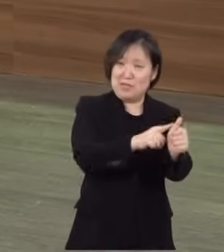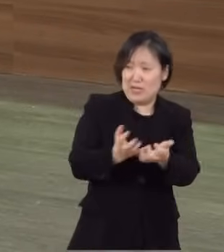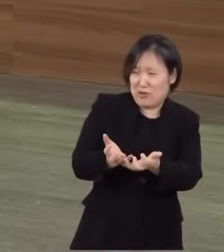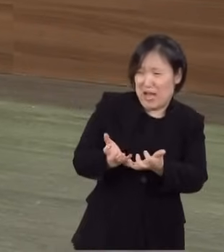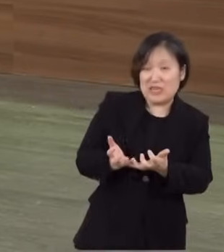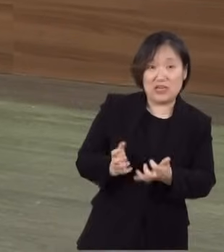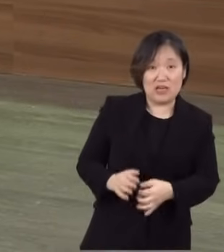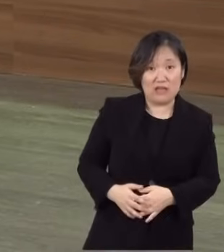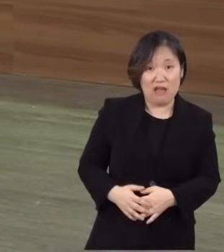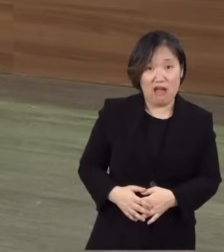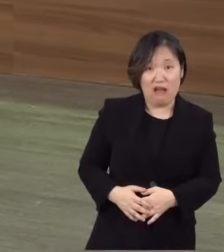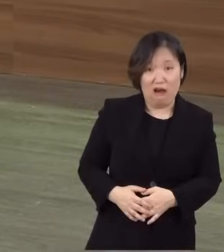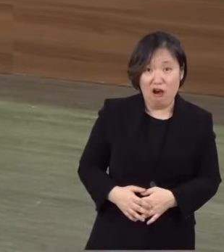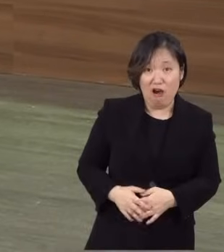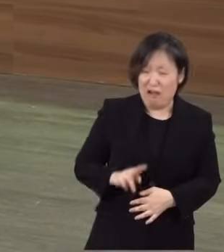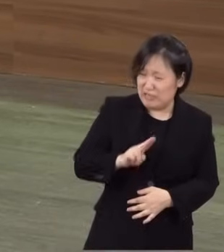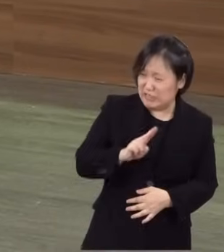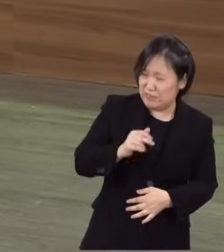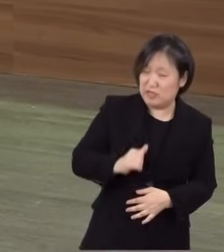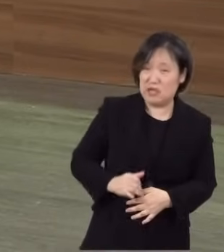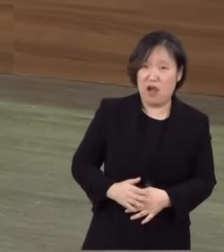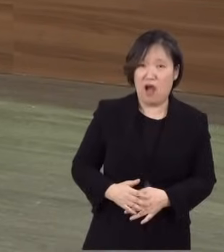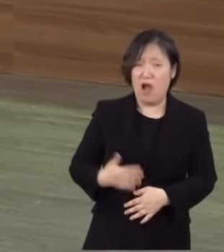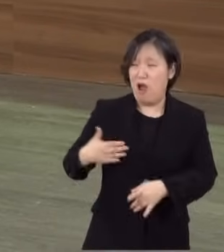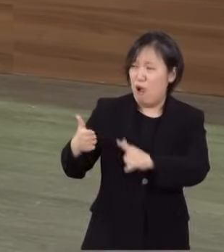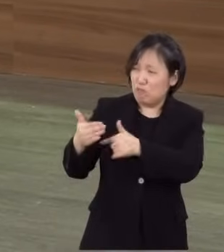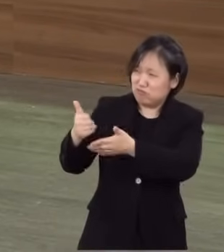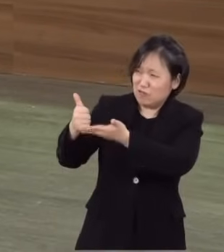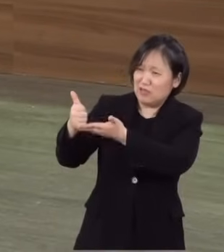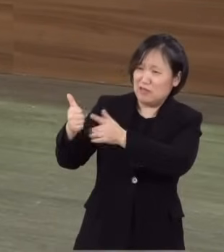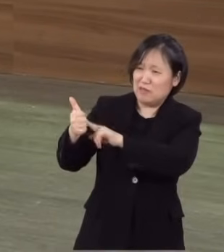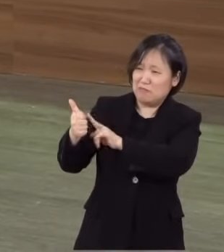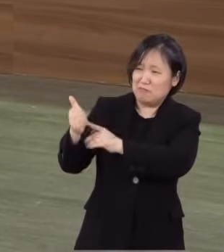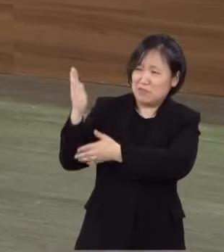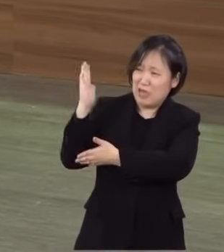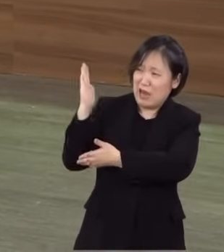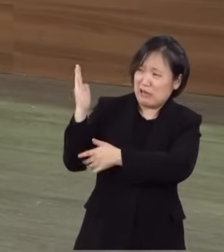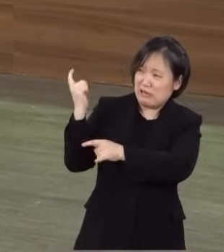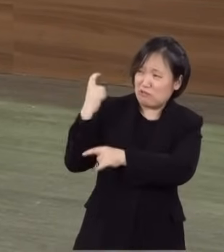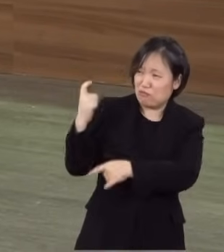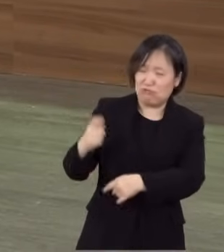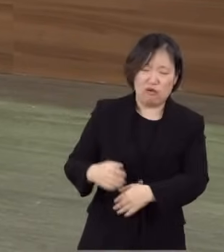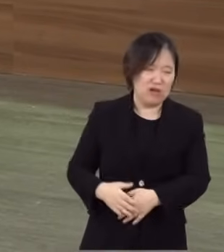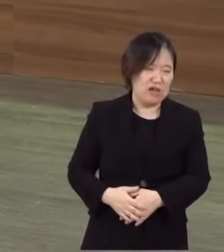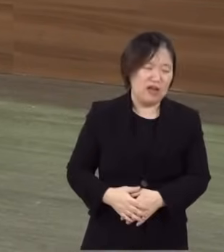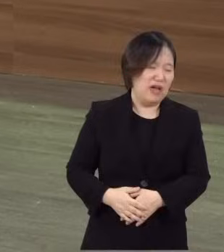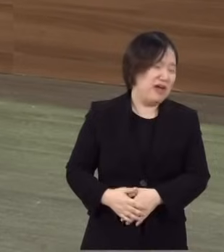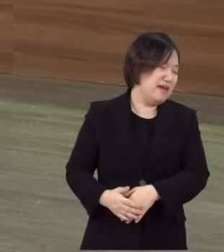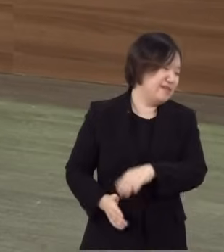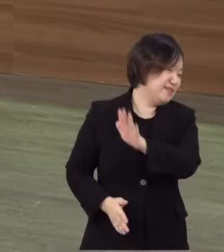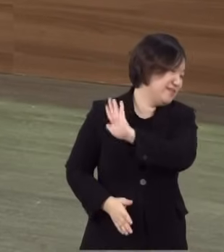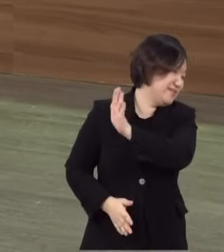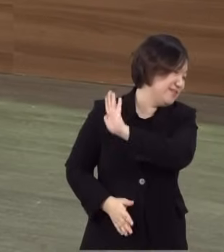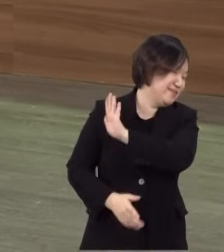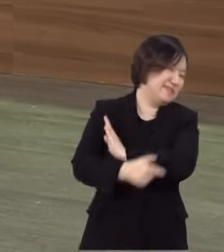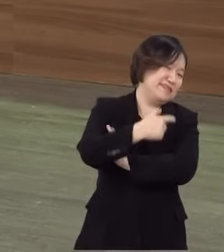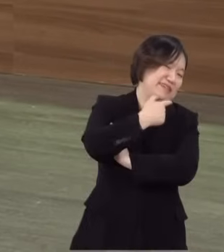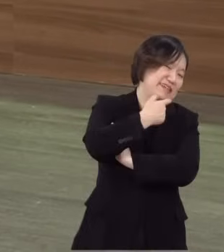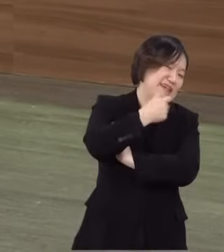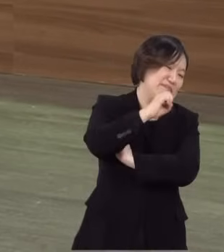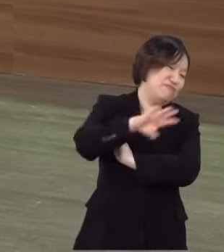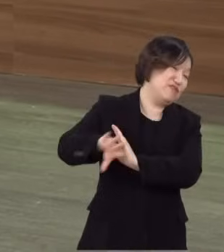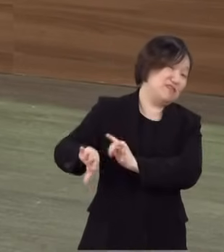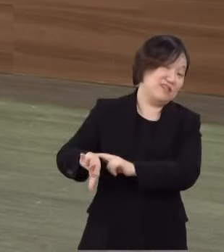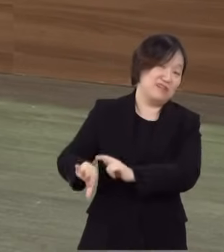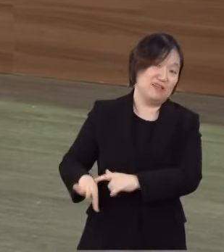인색하기 짝이 없는 이 뱃사공은 부처님이 그렇게까지 말씀하셨는데 고개를